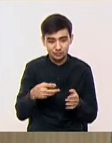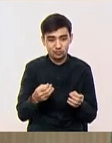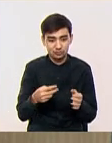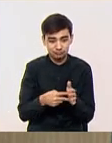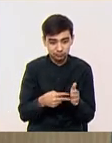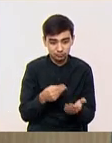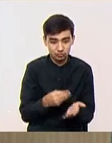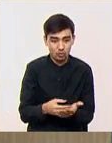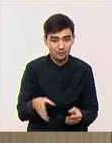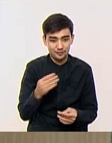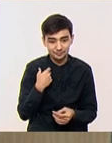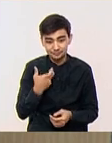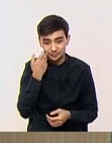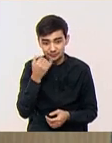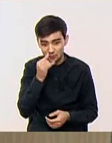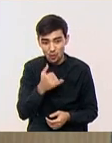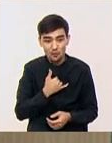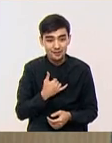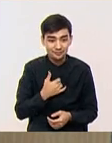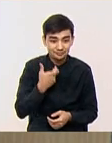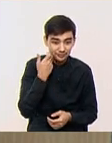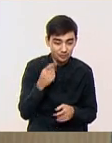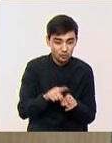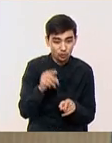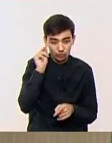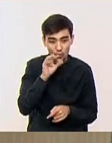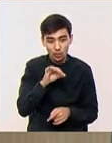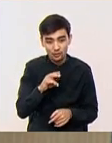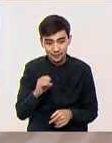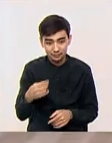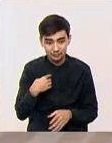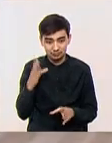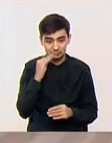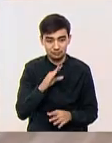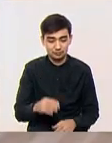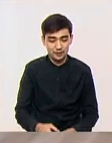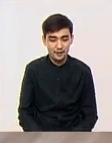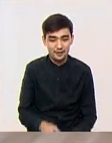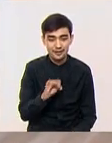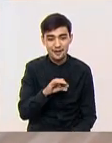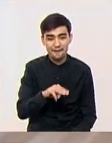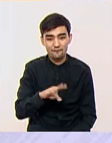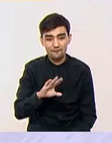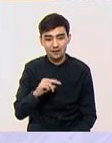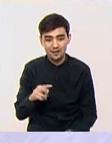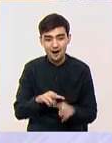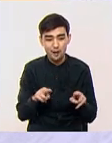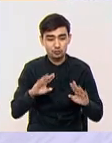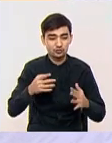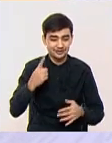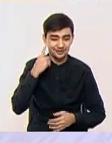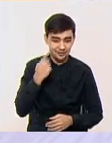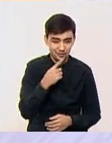им пользоваться. И у меня, например, нет возможности учиться онлайн из-за этого. В МВД тем временем сказали, что знают об этой